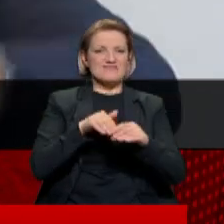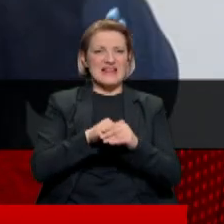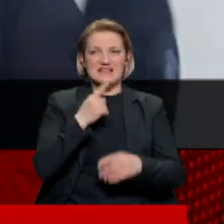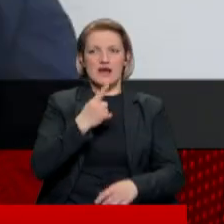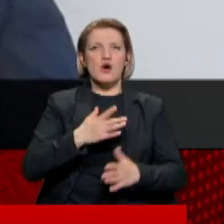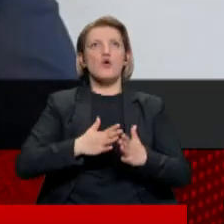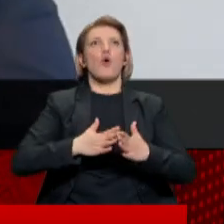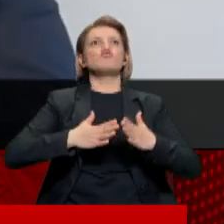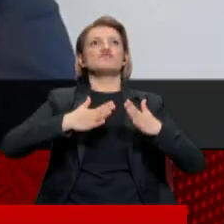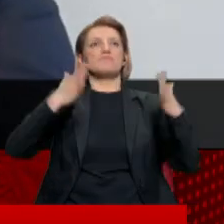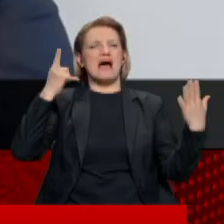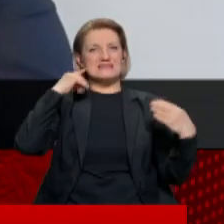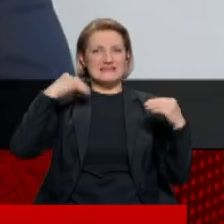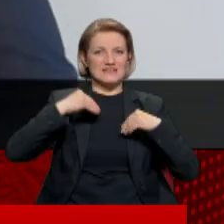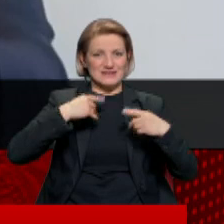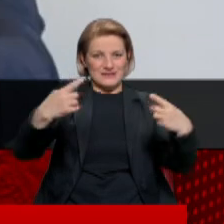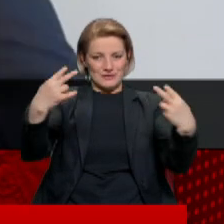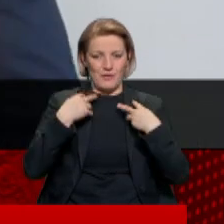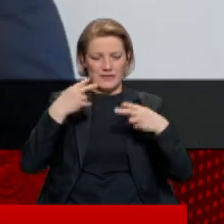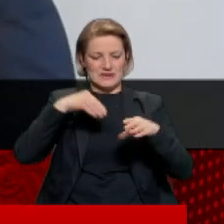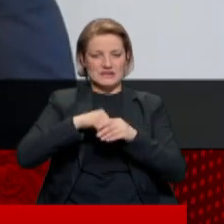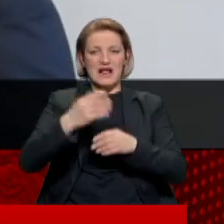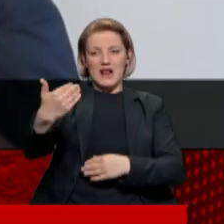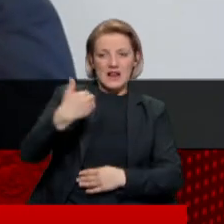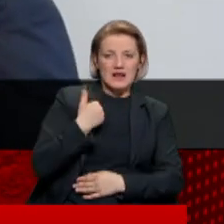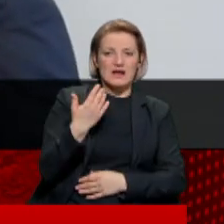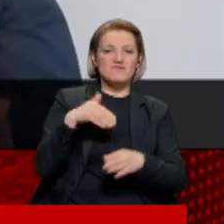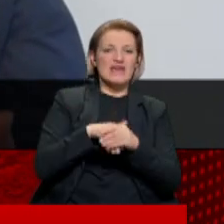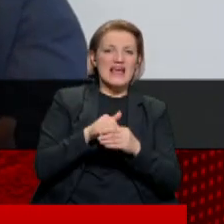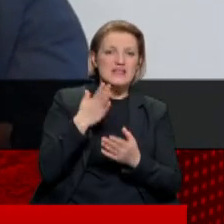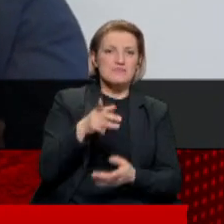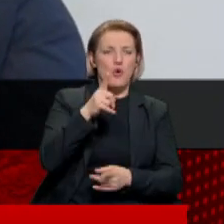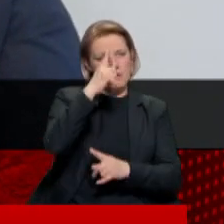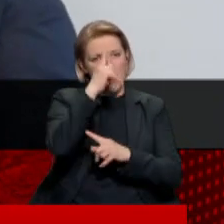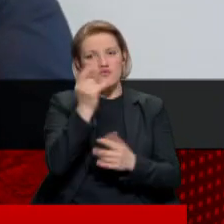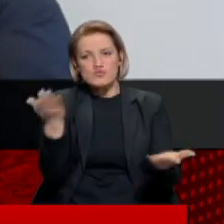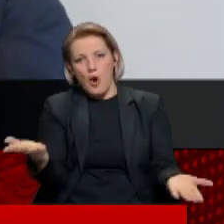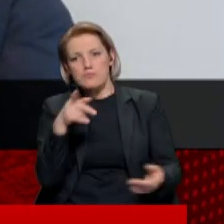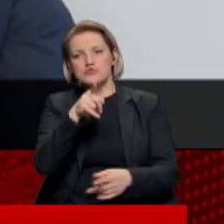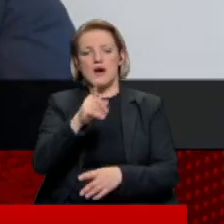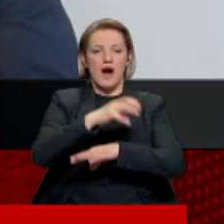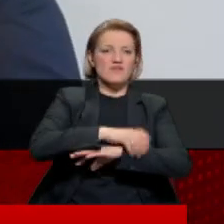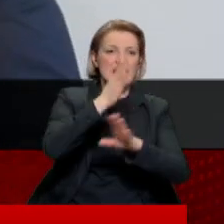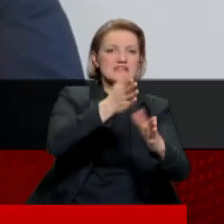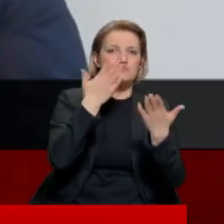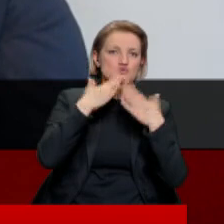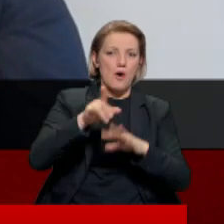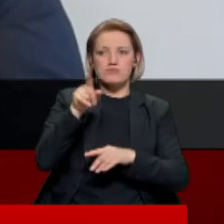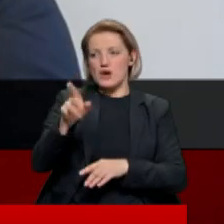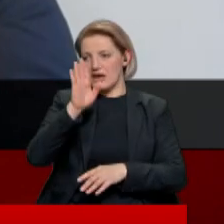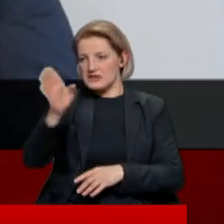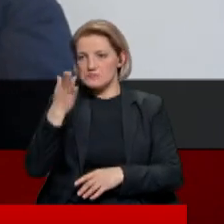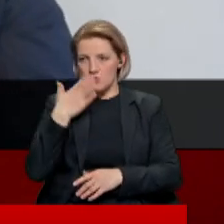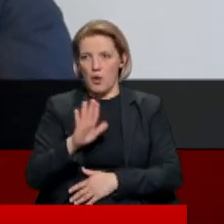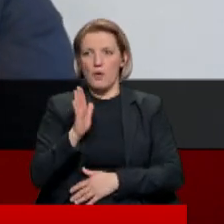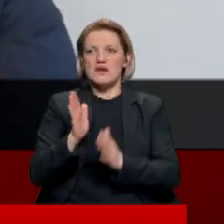deyince böyle kocaman zannettikleri için gelip bizden diyorlar ki vekilim oraya başvurdum yok. AFAD'a gittim yok. Şuraya